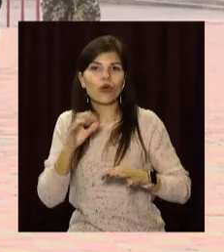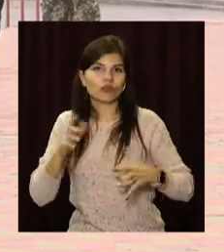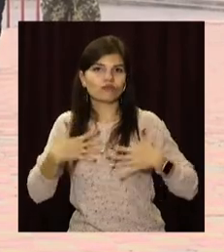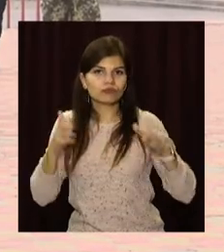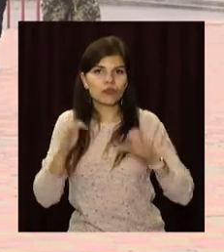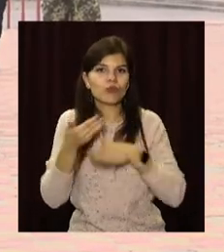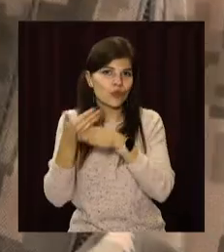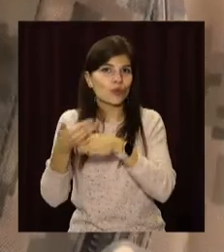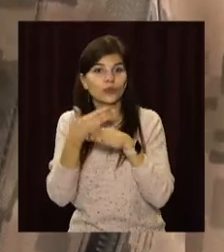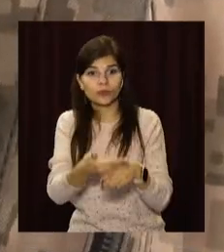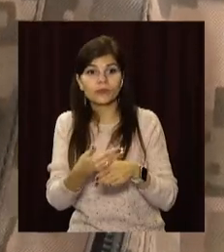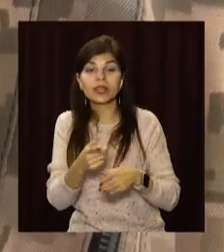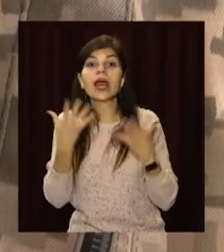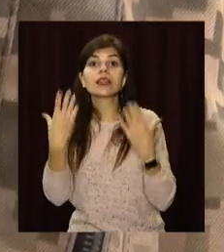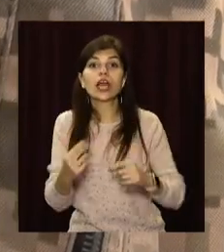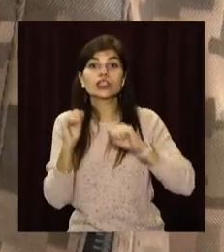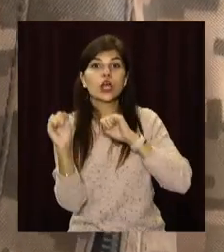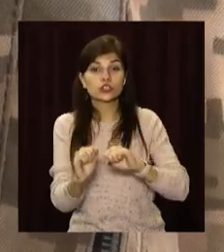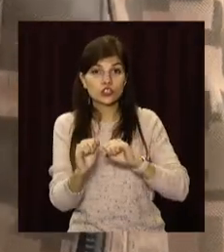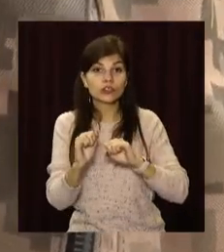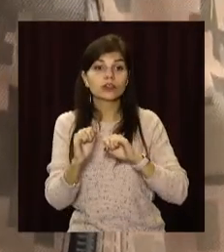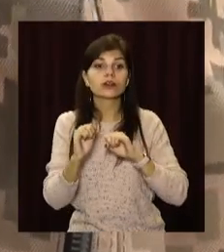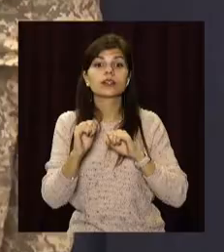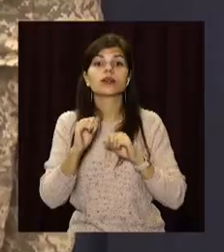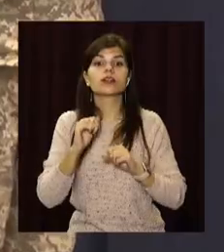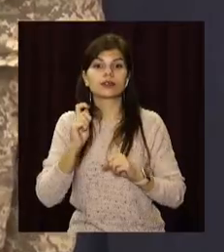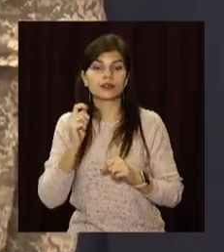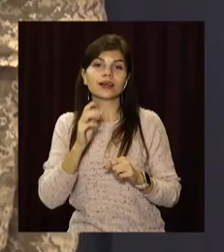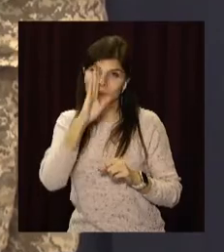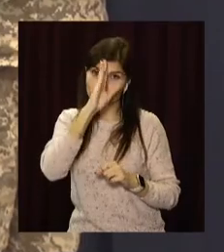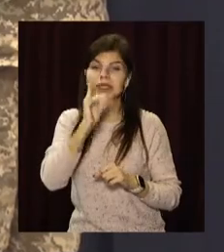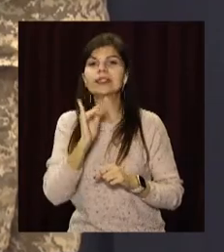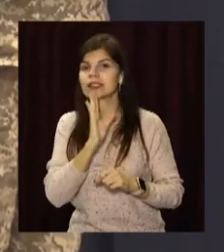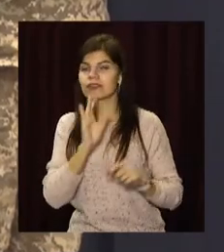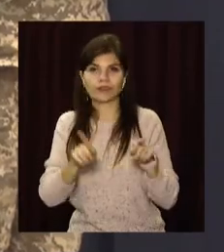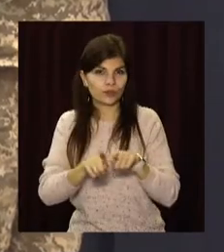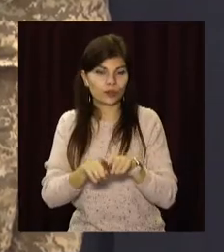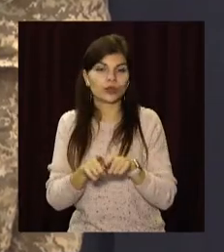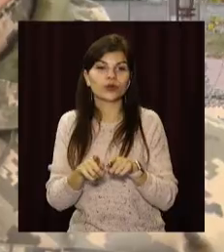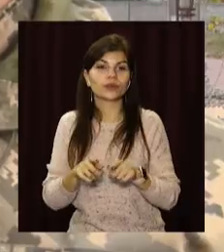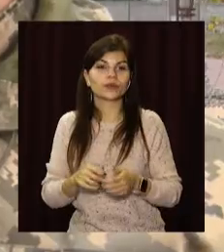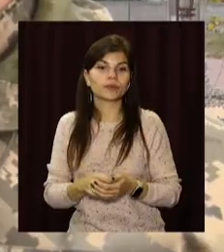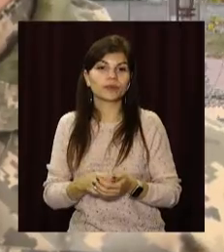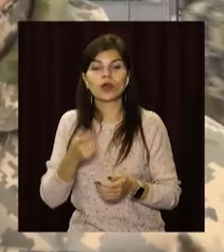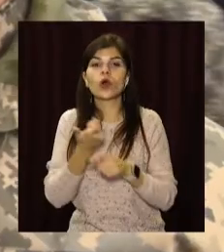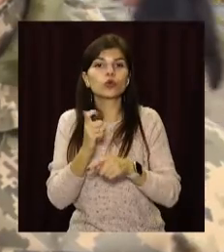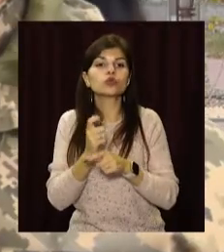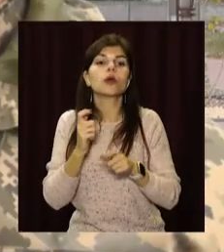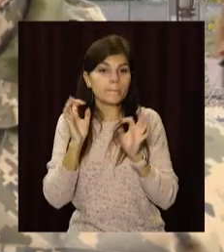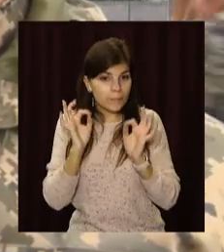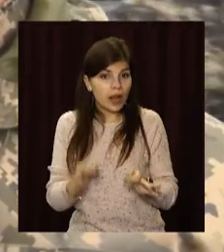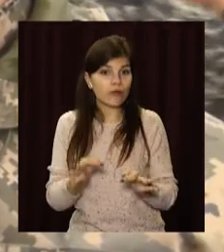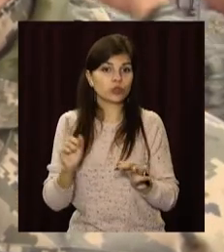вимагало перейменування. У День захисників і захисниць України, переконаний ветеран АТО Андрій Чорний. Дуже правильно, що